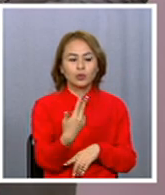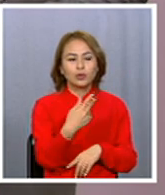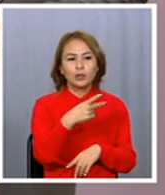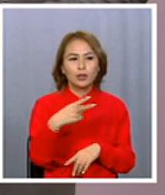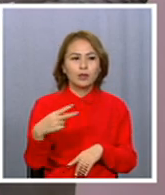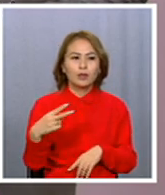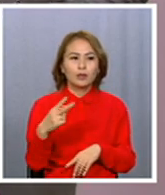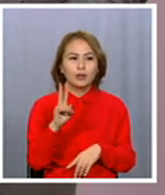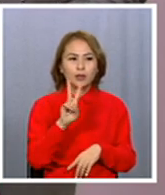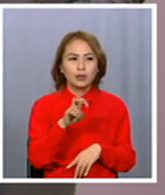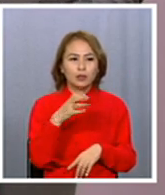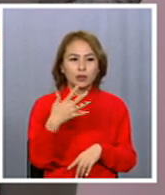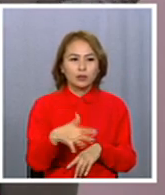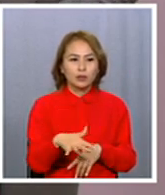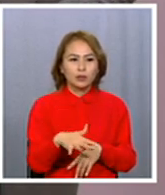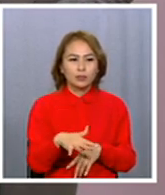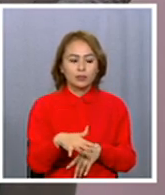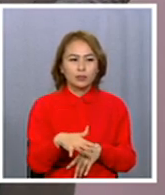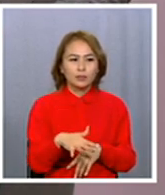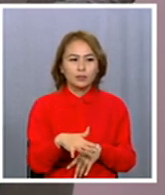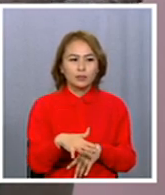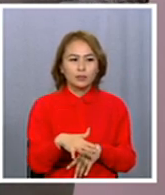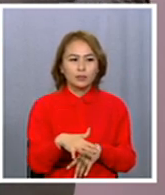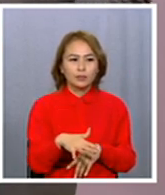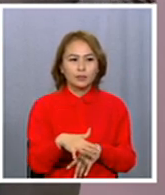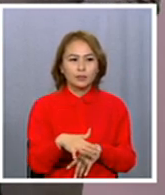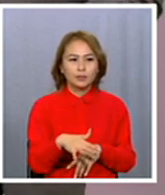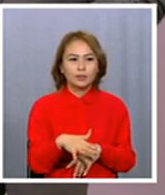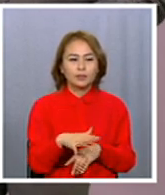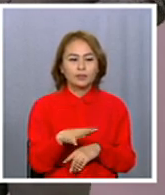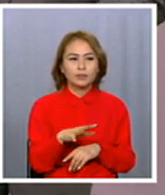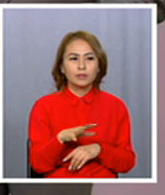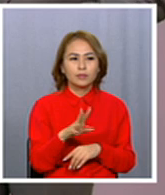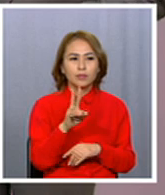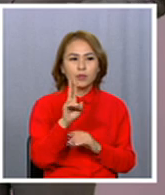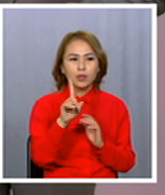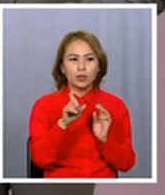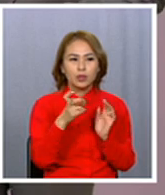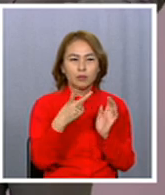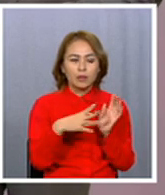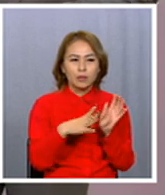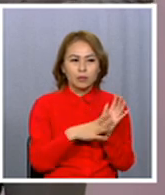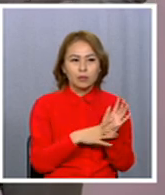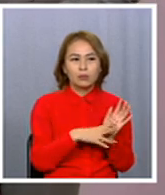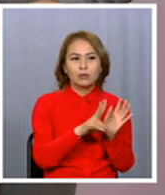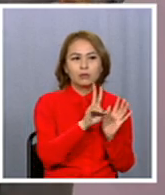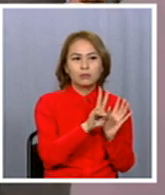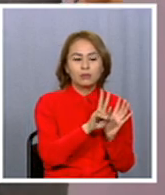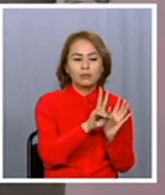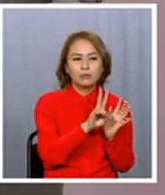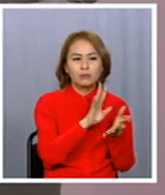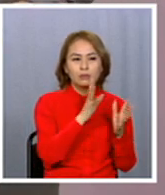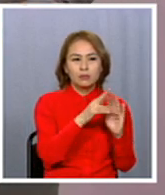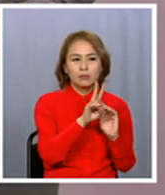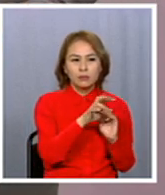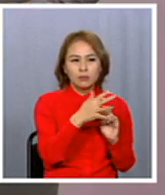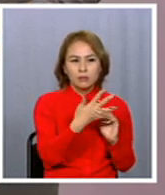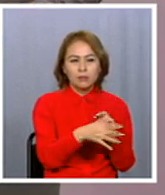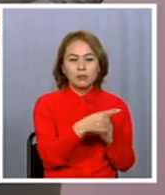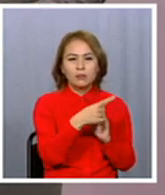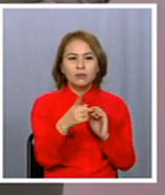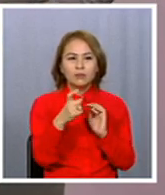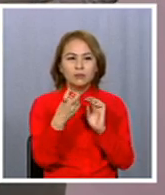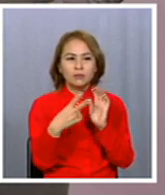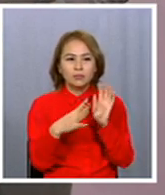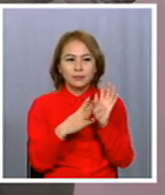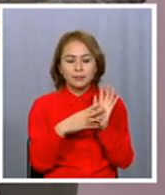азайтамыз. 86 мен 43-тің қосындысы 129-ға тең. Ал 250-ден